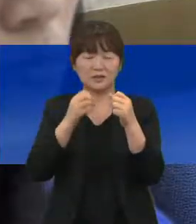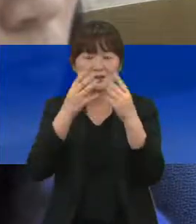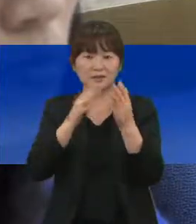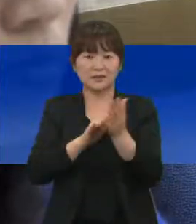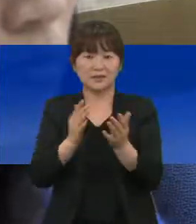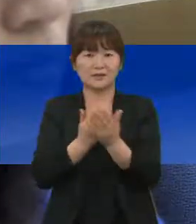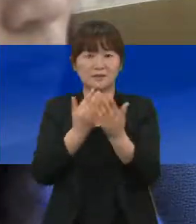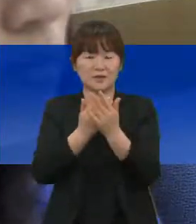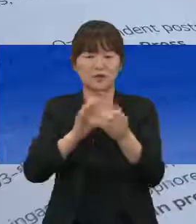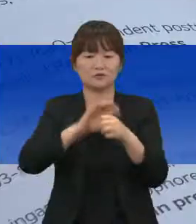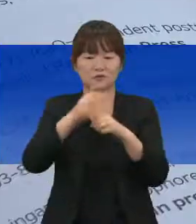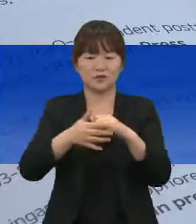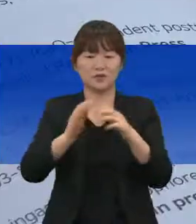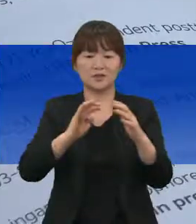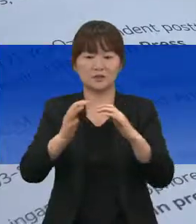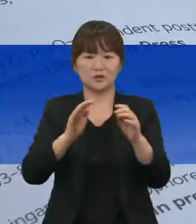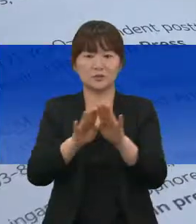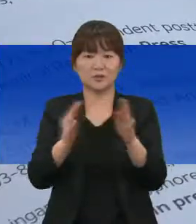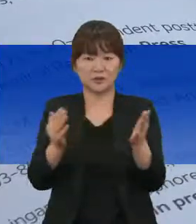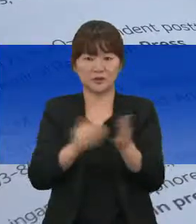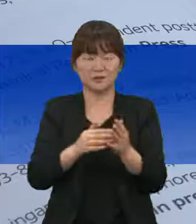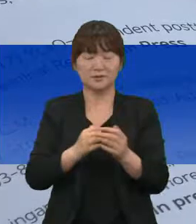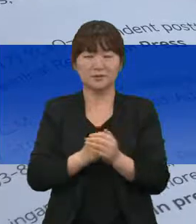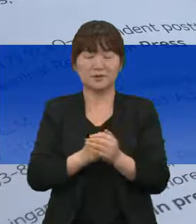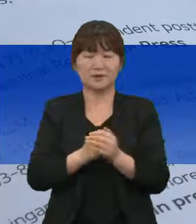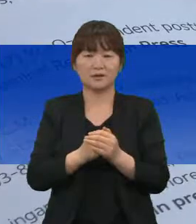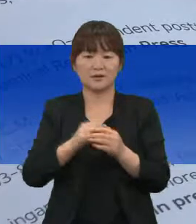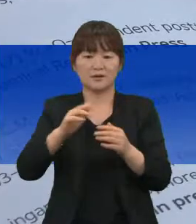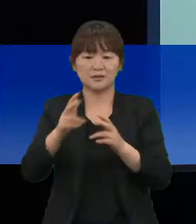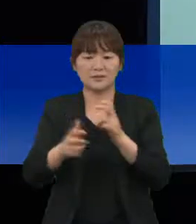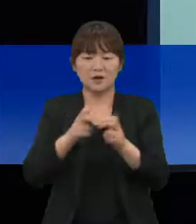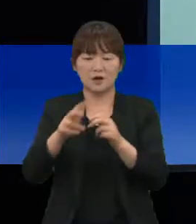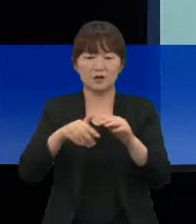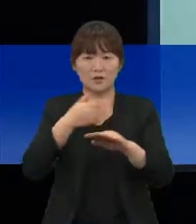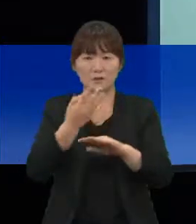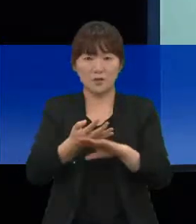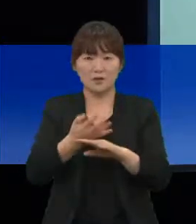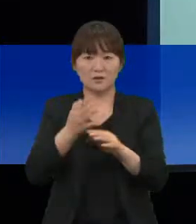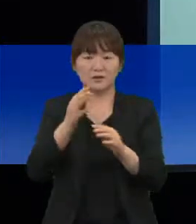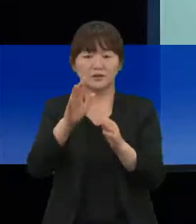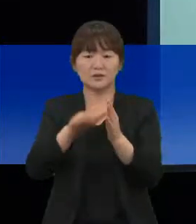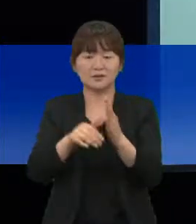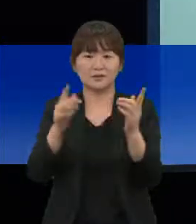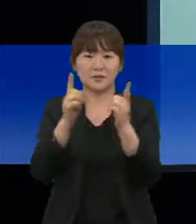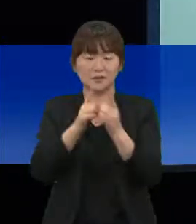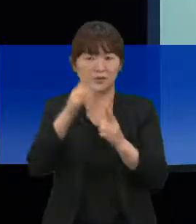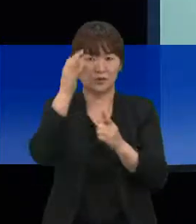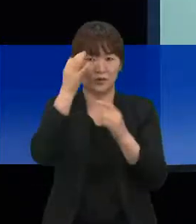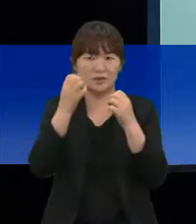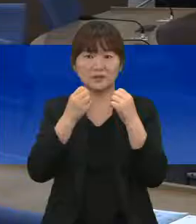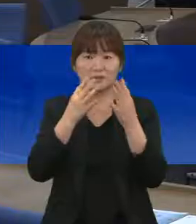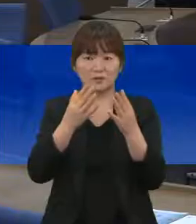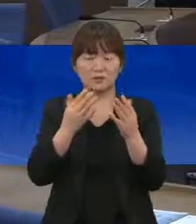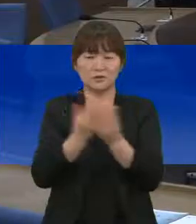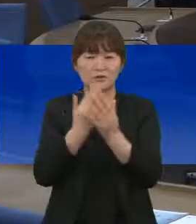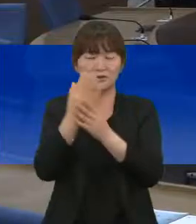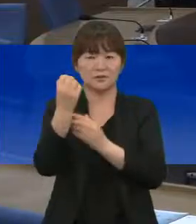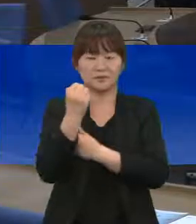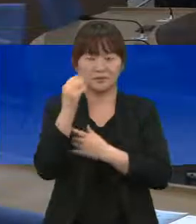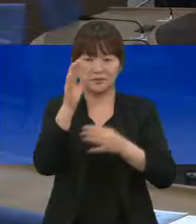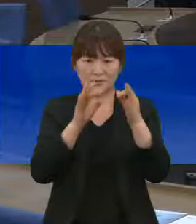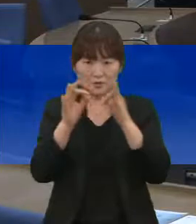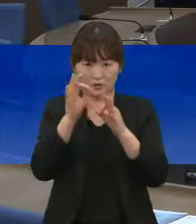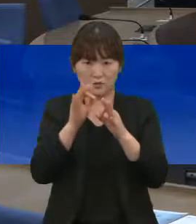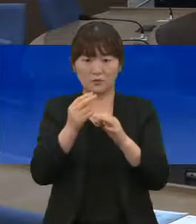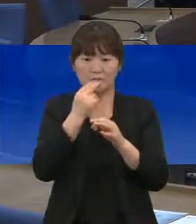국제 심포지엄을 개최했습니다. 이번 심포지엄은 4차 산업혁명 시대를 맞이해 포항의 새로운 성장 동력을